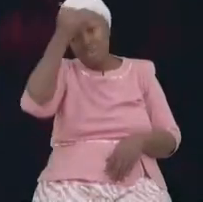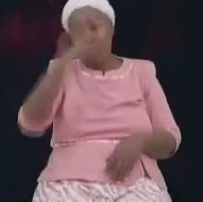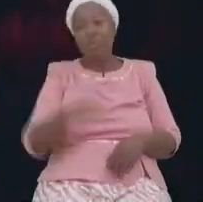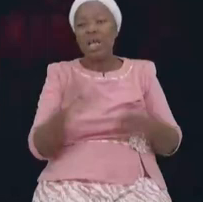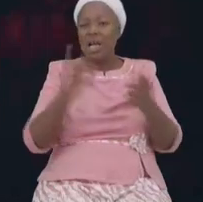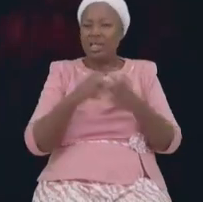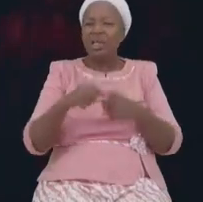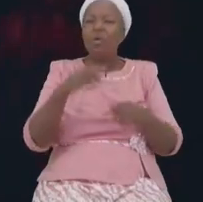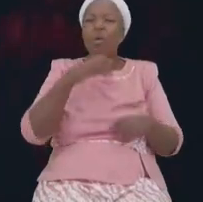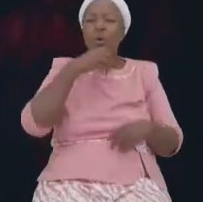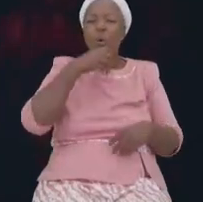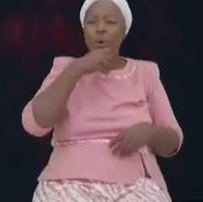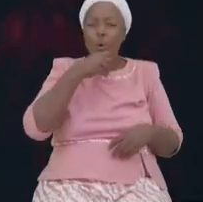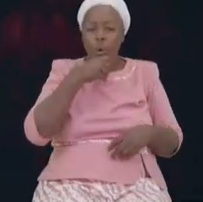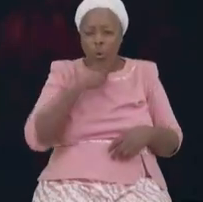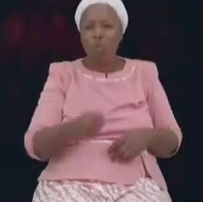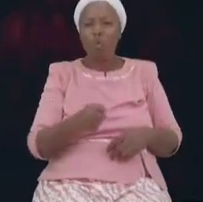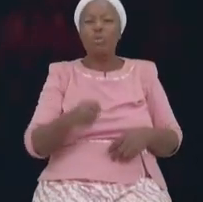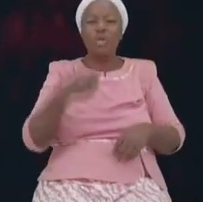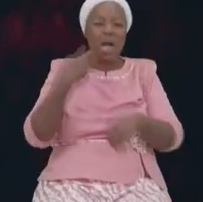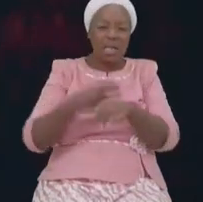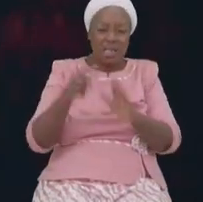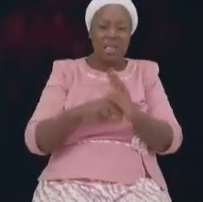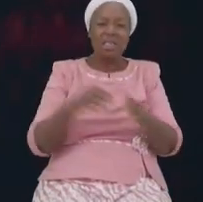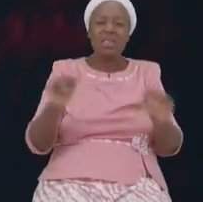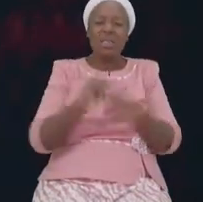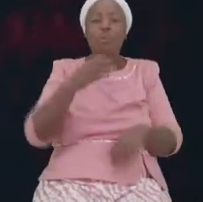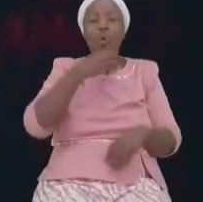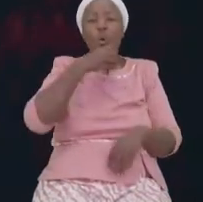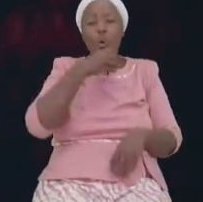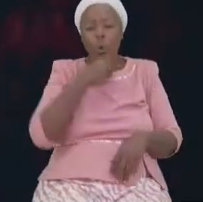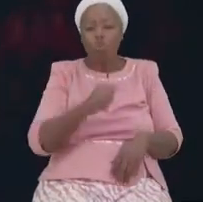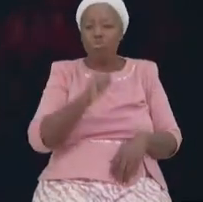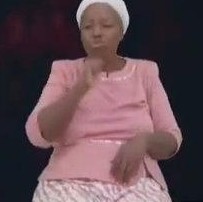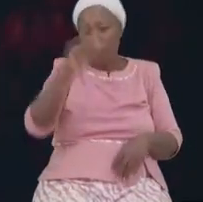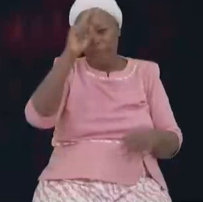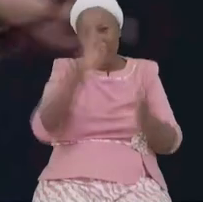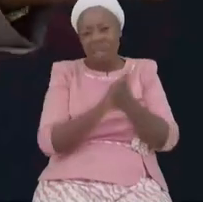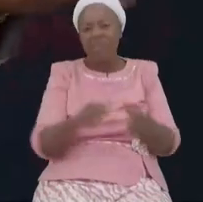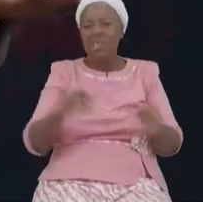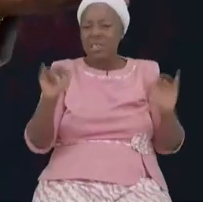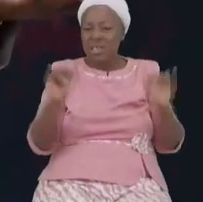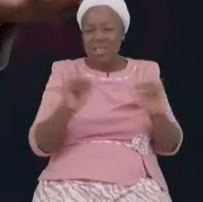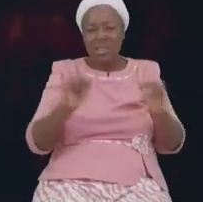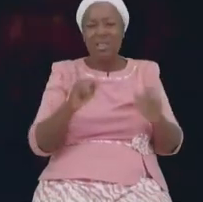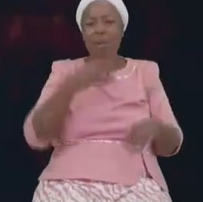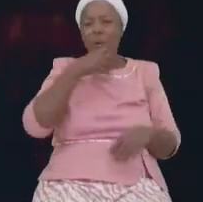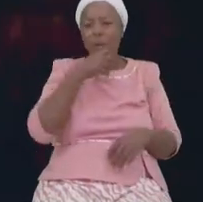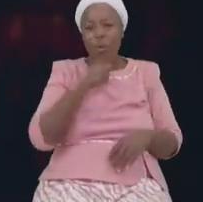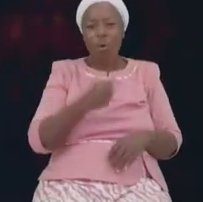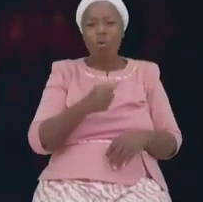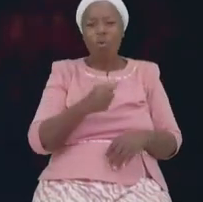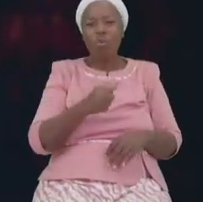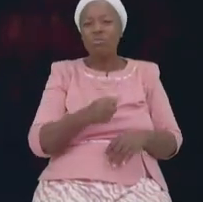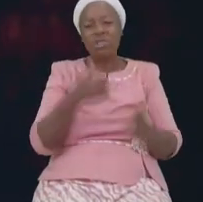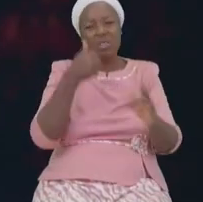l'ancien adoucissement de cœur, l'ancienne incrédulité, l'ancienne vieille volonté,